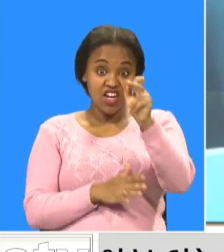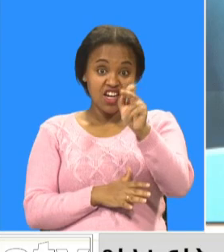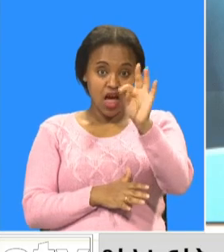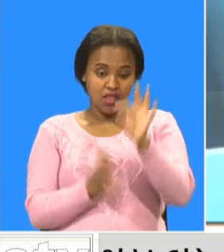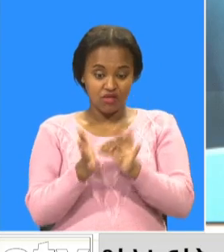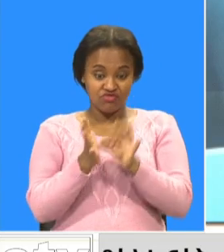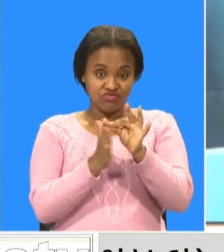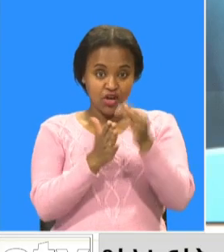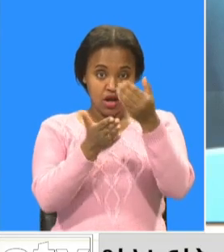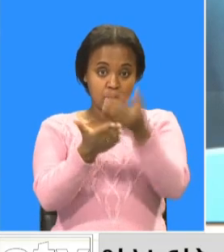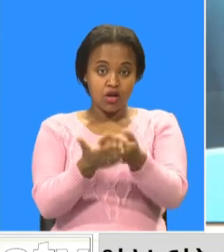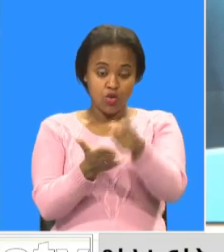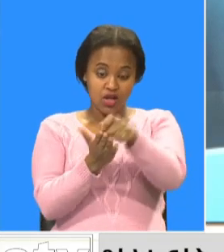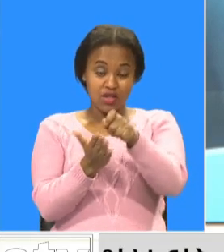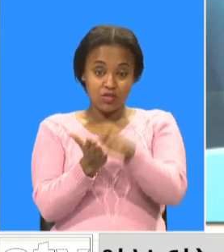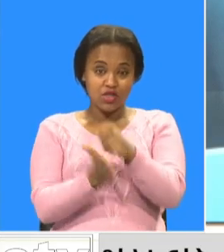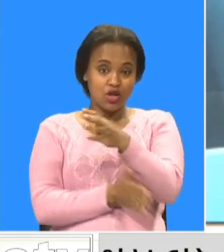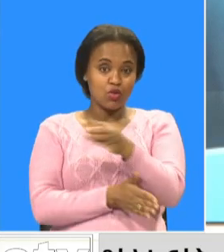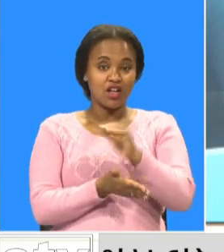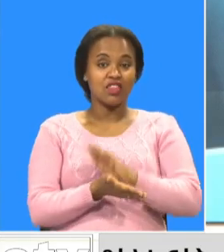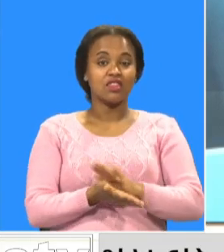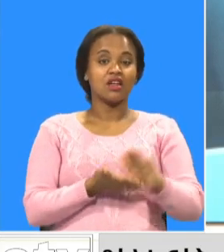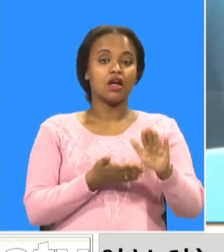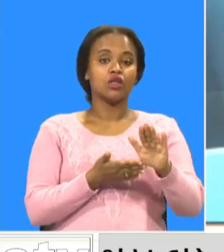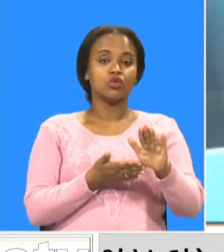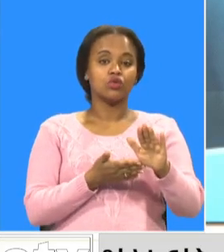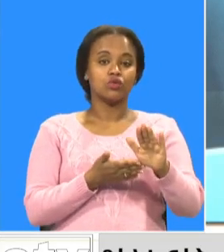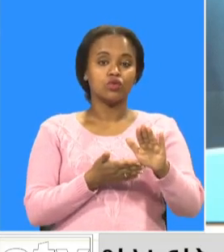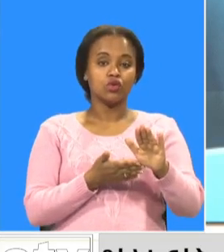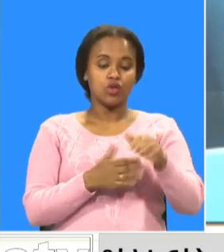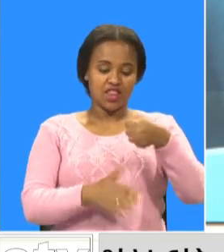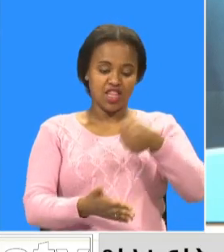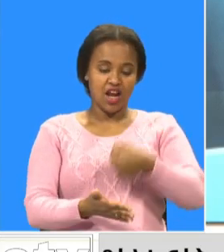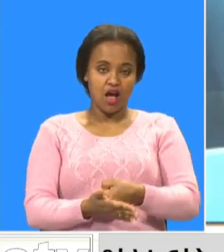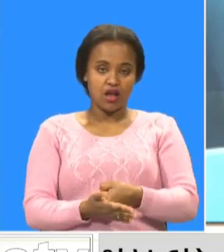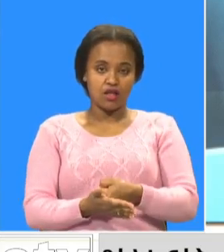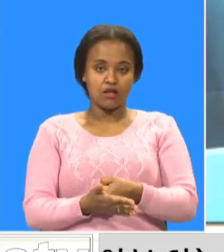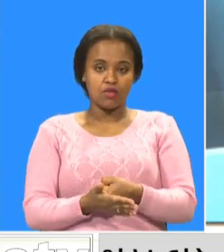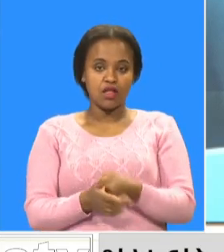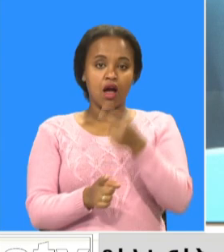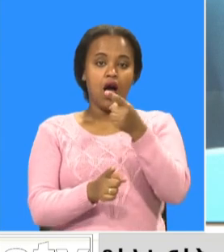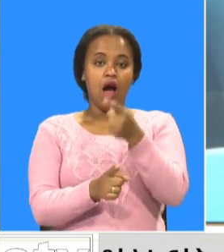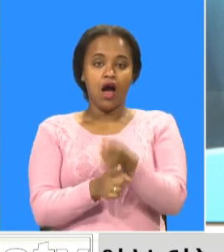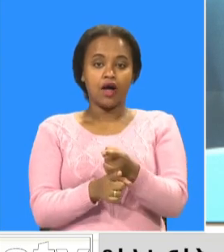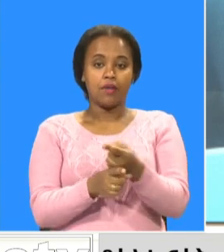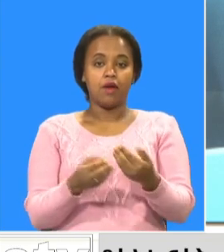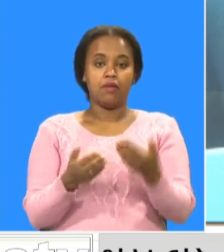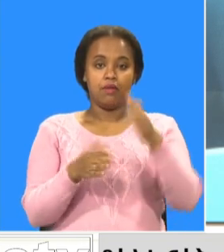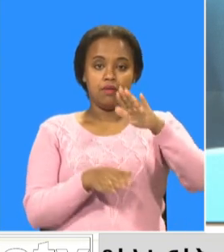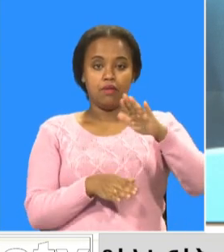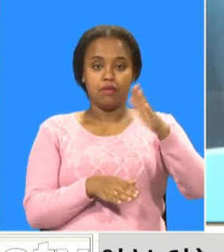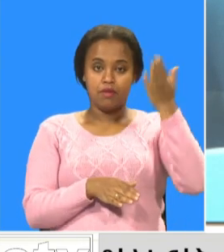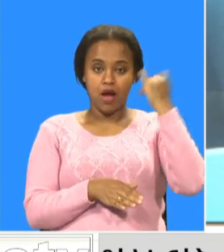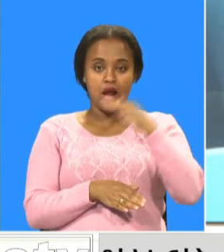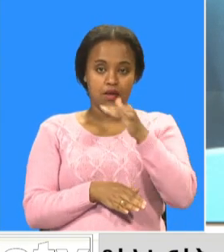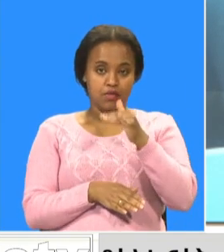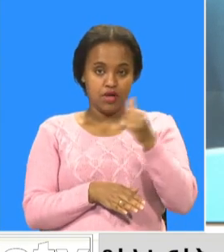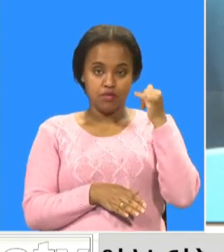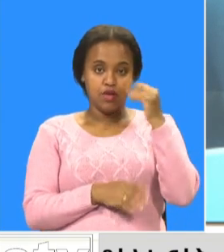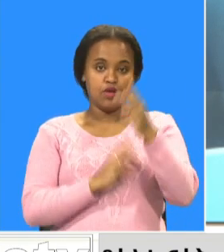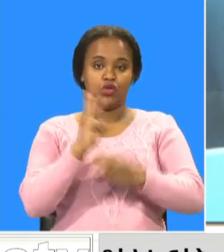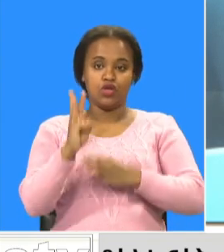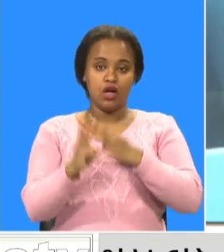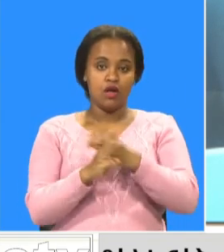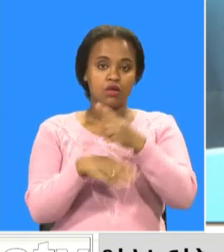አቅርቦ የተመዘገቡበትና ጥራታቸውም የተረጋገጠበት አግባብ አልነበረም በሌሎች ዓለምም ማለት